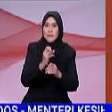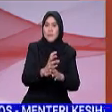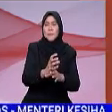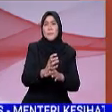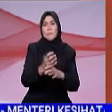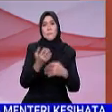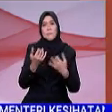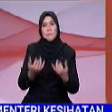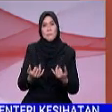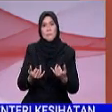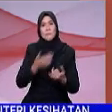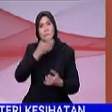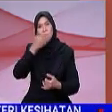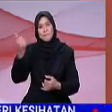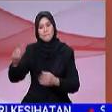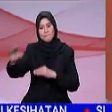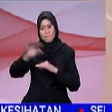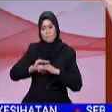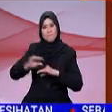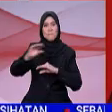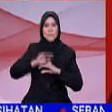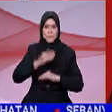berterusan adalah lebih bermakna.